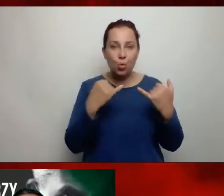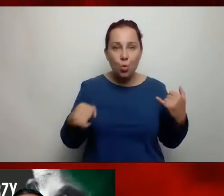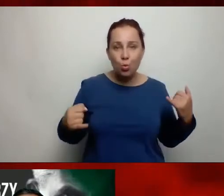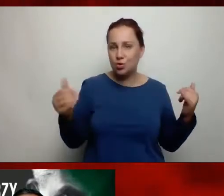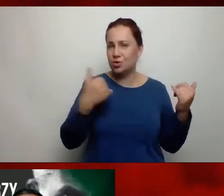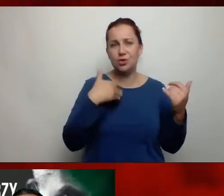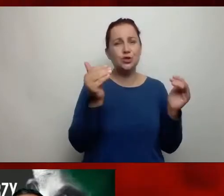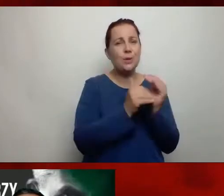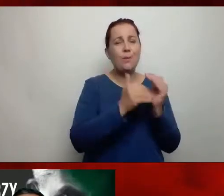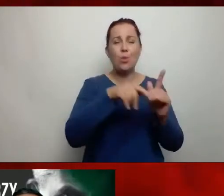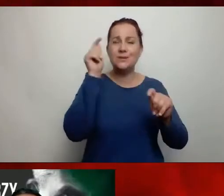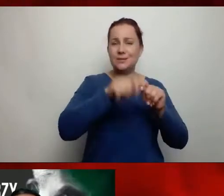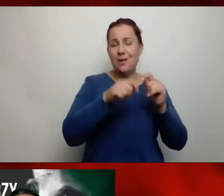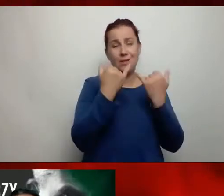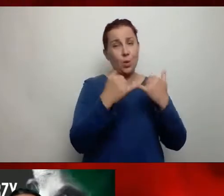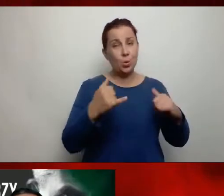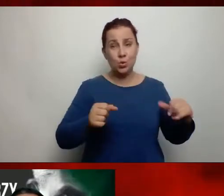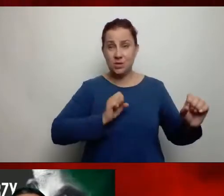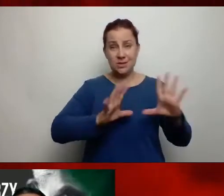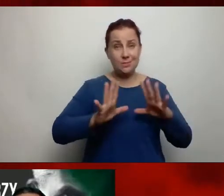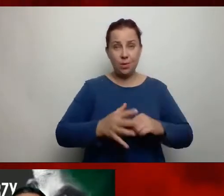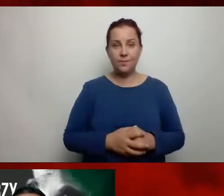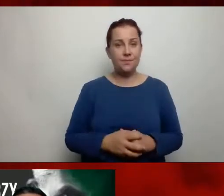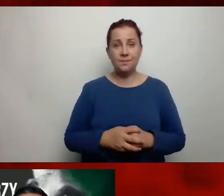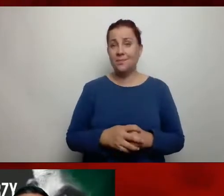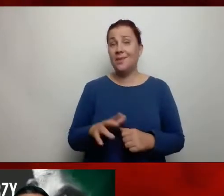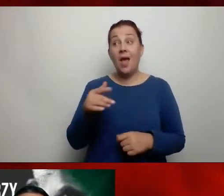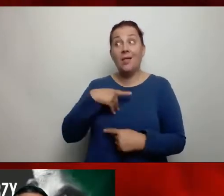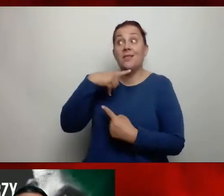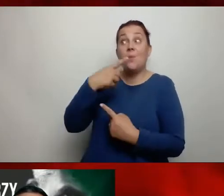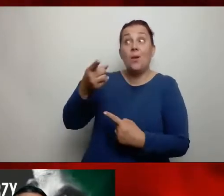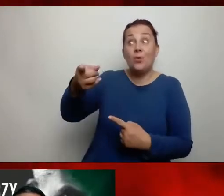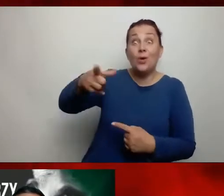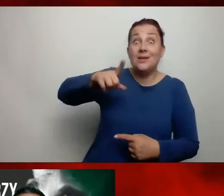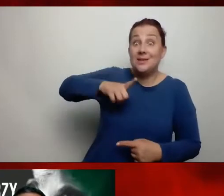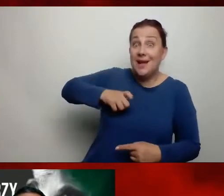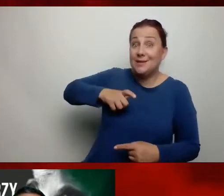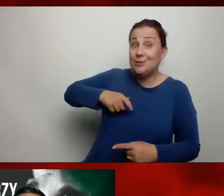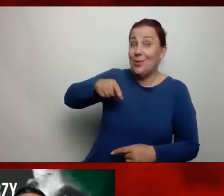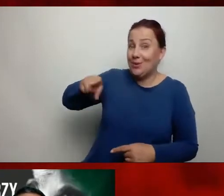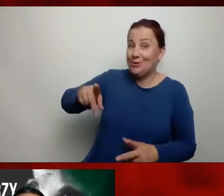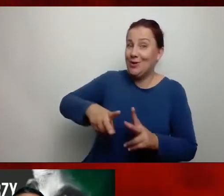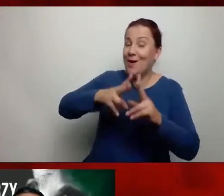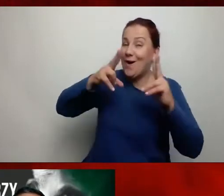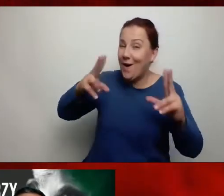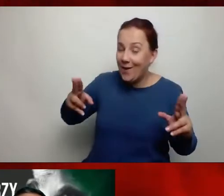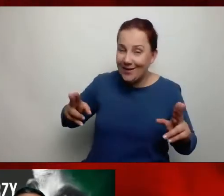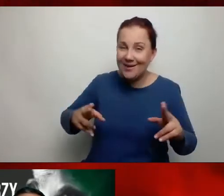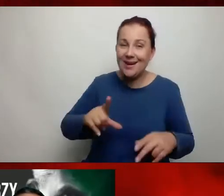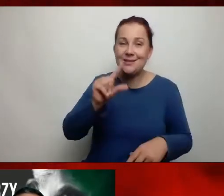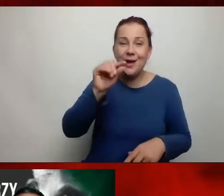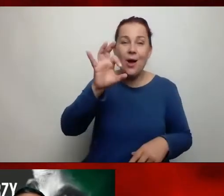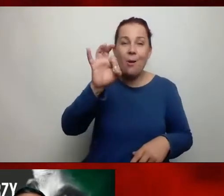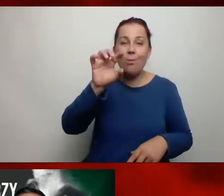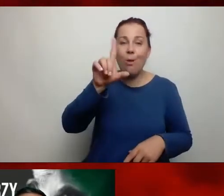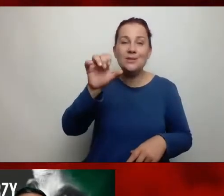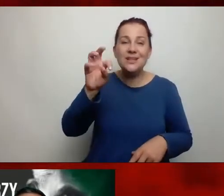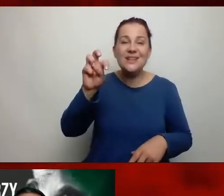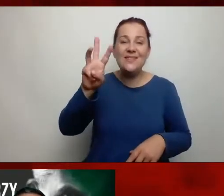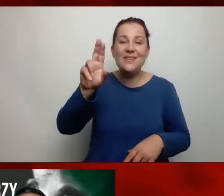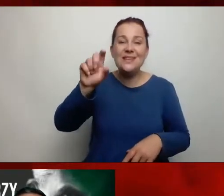możliwe sposoby. Nie powiem, że zazdroszczę tego pozytywizmu, natomiast wrócę do